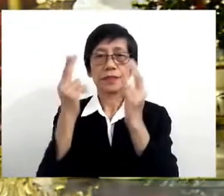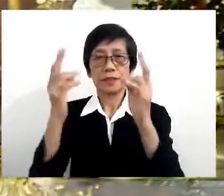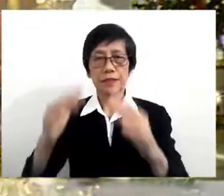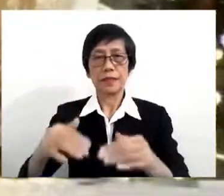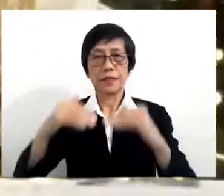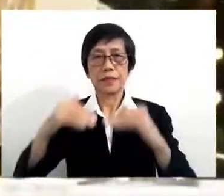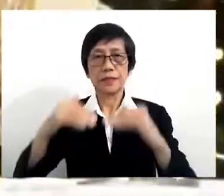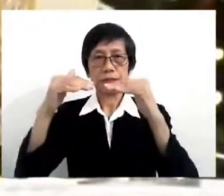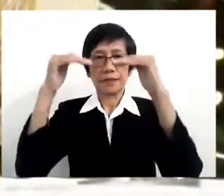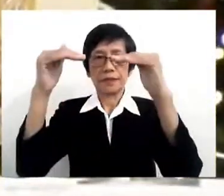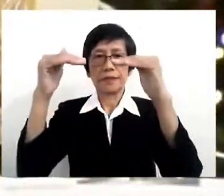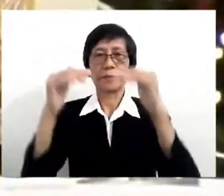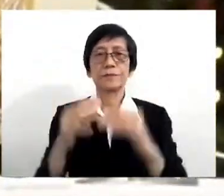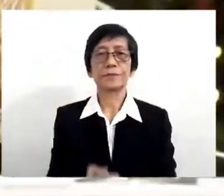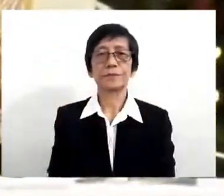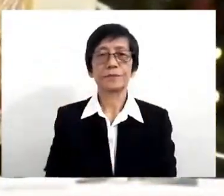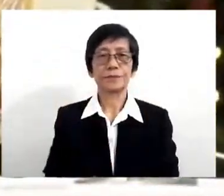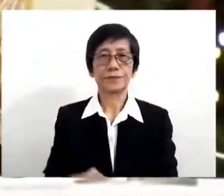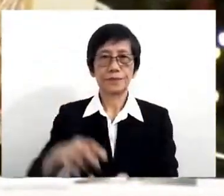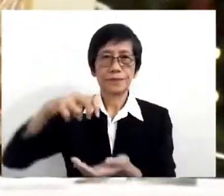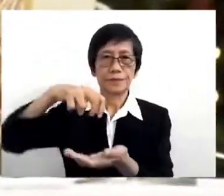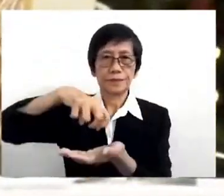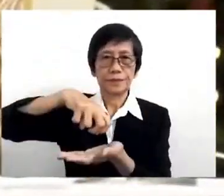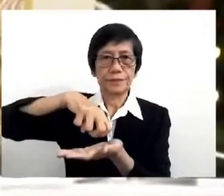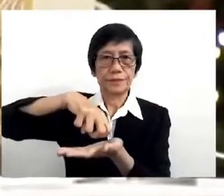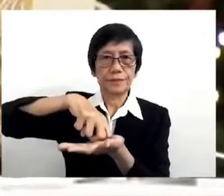kaitaasan. Magsiluhod ang lahat.